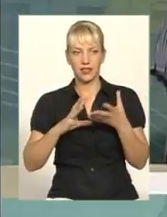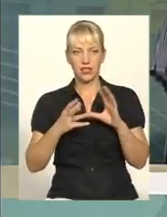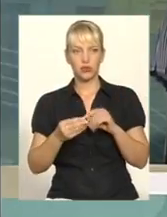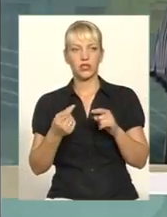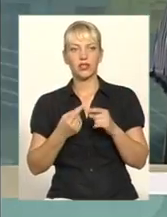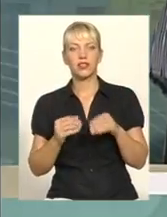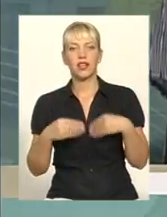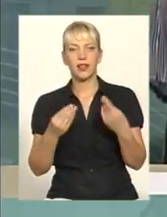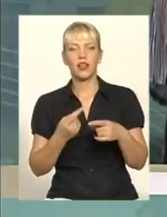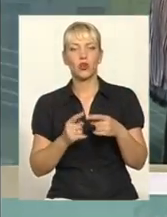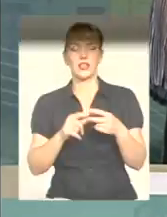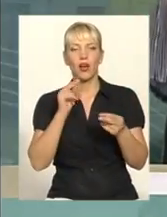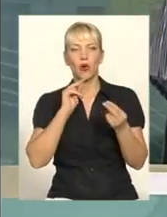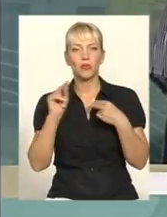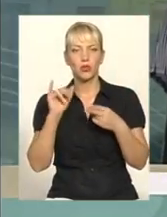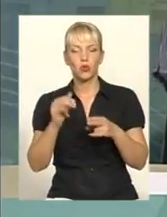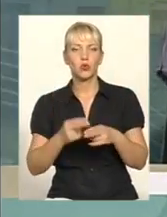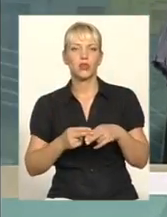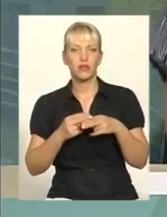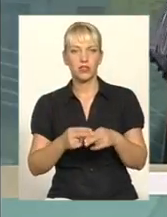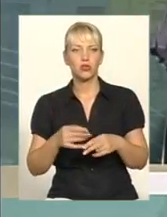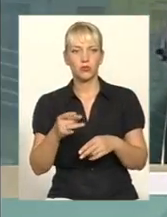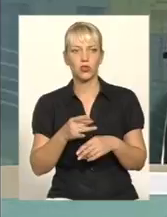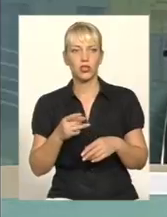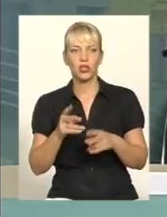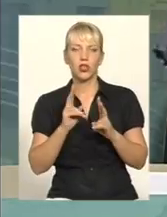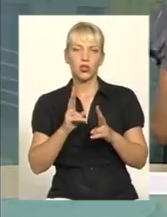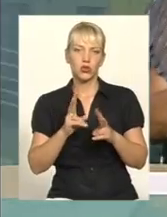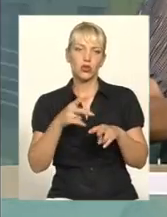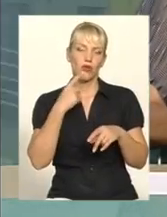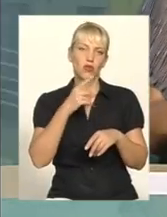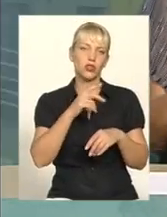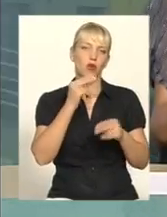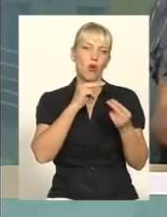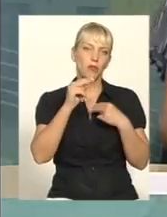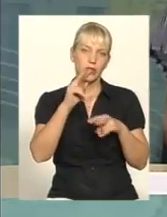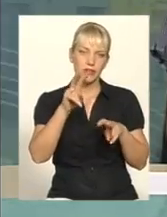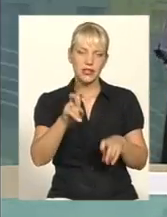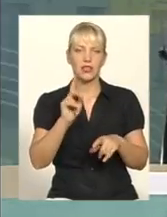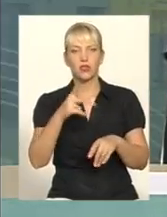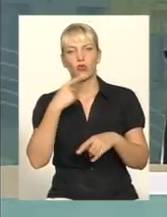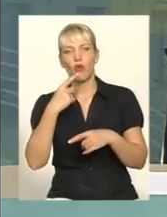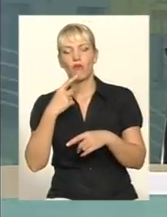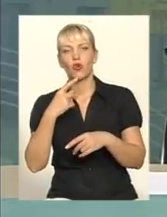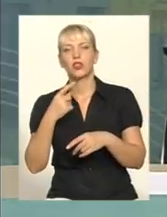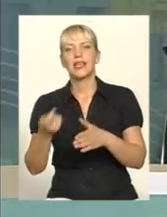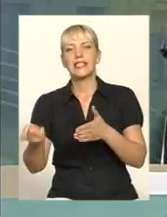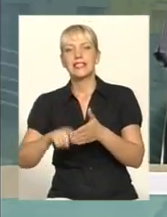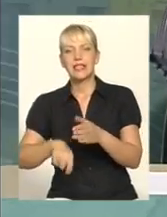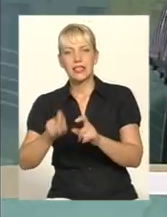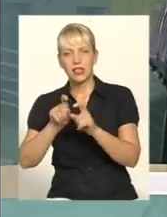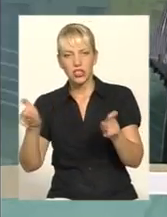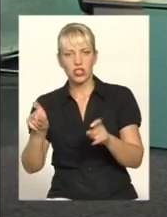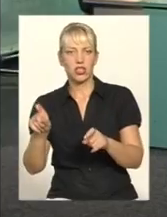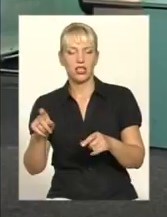та оптимізація сьогодні от в Дунаєвецькому районі. Хтось називає оптимізацією, хтось називає закриттям шкіл. Люди ставляться